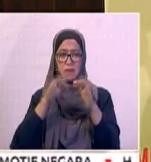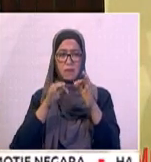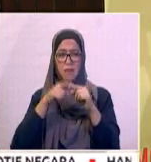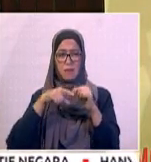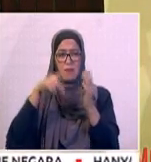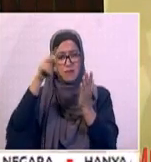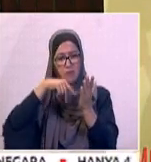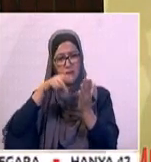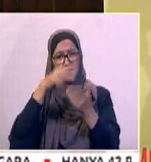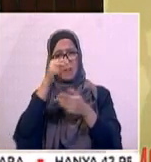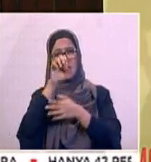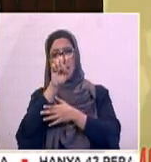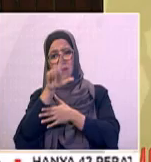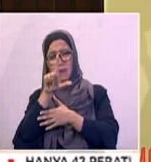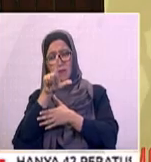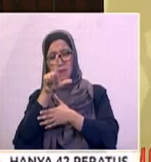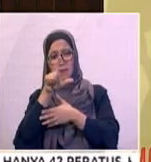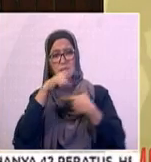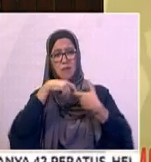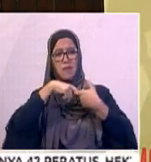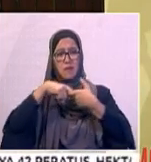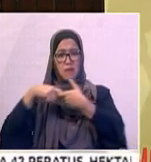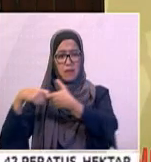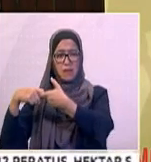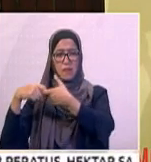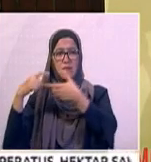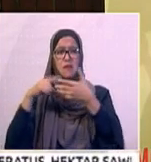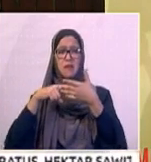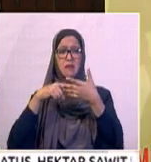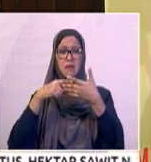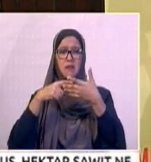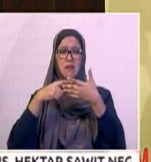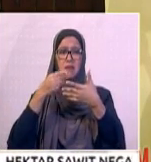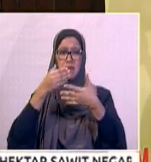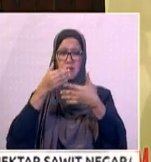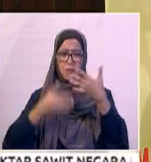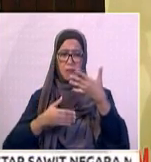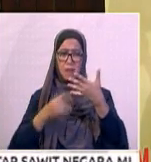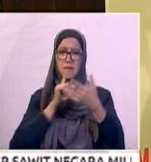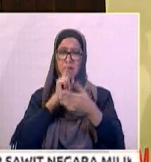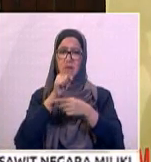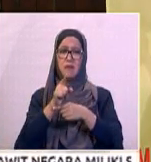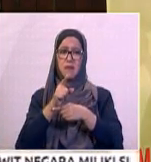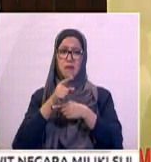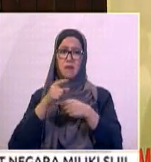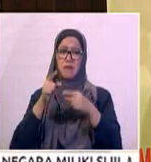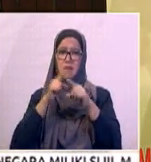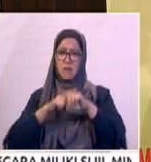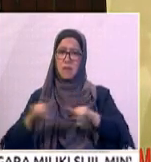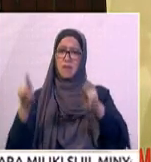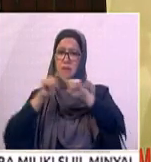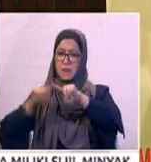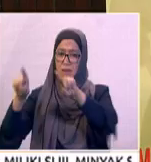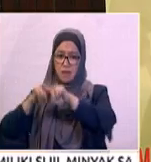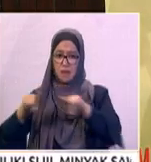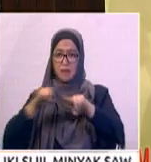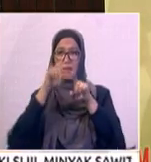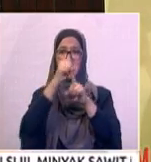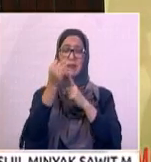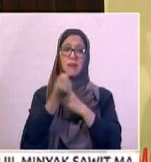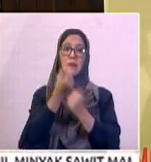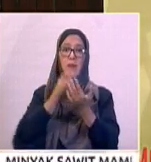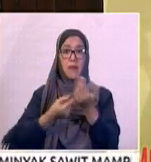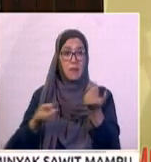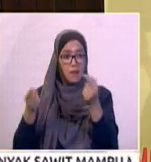novel yang dibaca yang berkaitan tentang Raden Adnan ia juga boleh mengungkap tentang pelbagai perkara. Apa yang berlaku